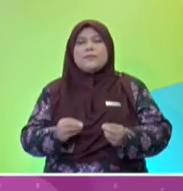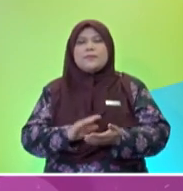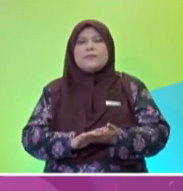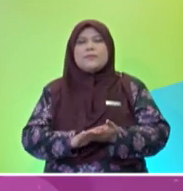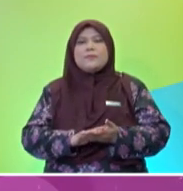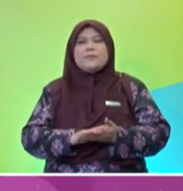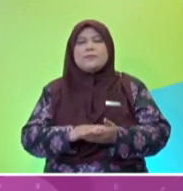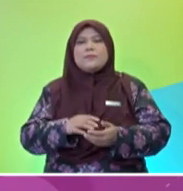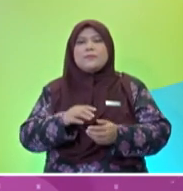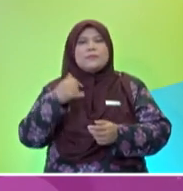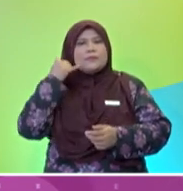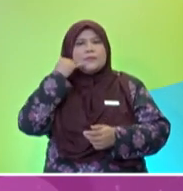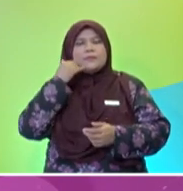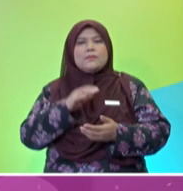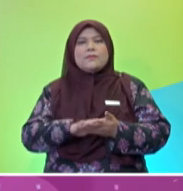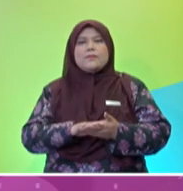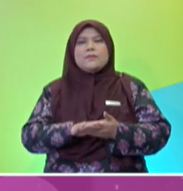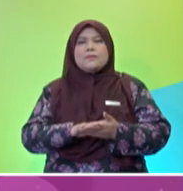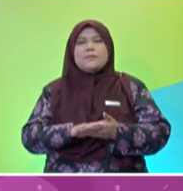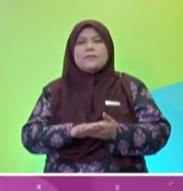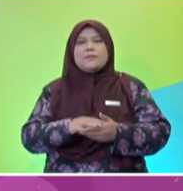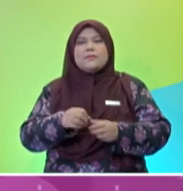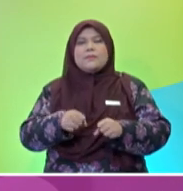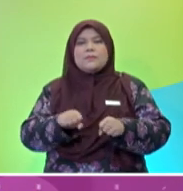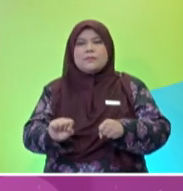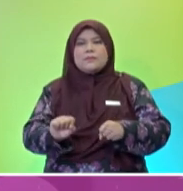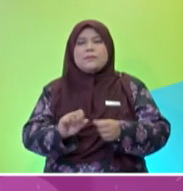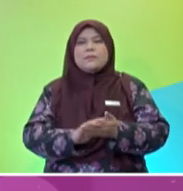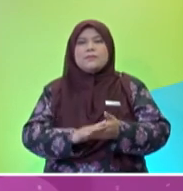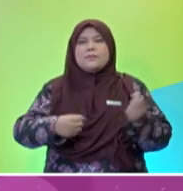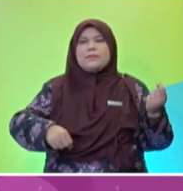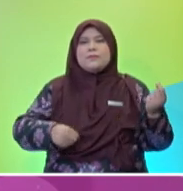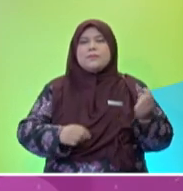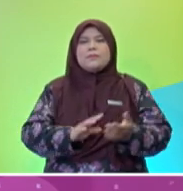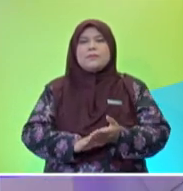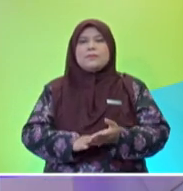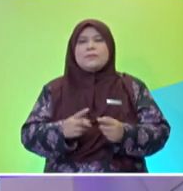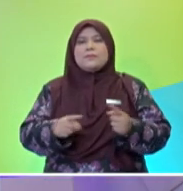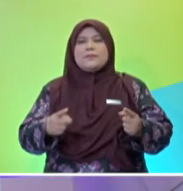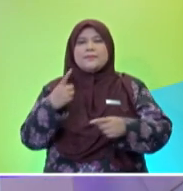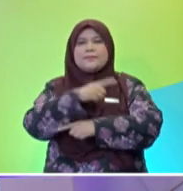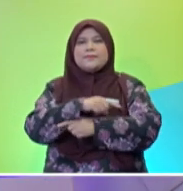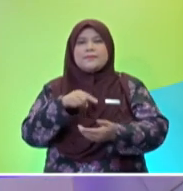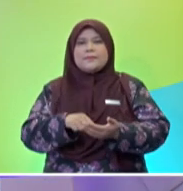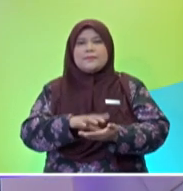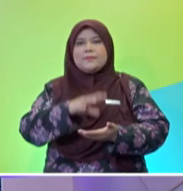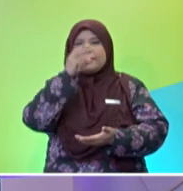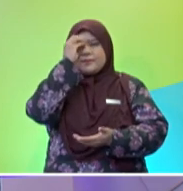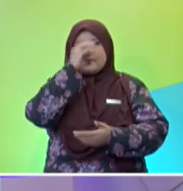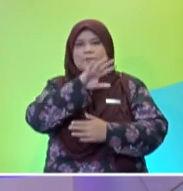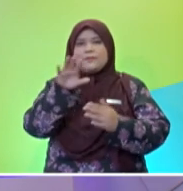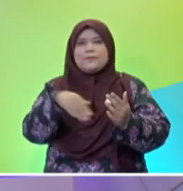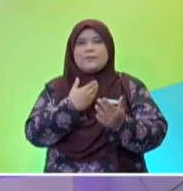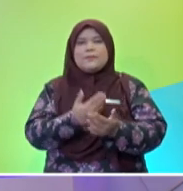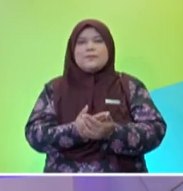dan bunyi gitar itu adalah jenis-jenis bunyi tapi hari ini cguna aja adik-adik semua